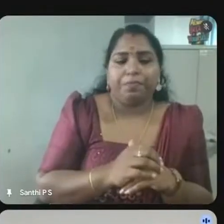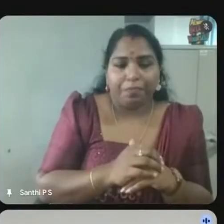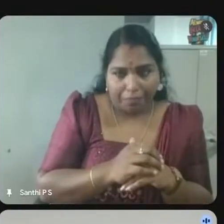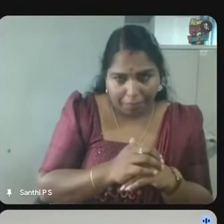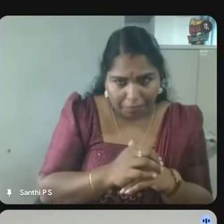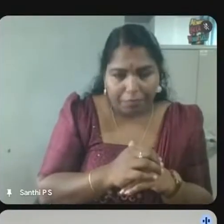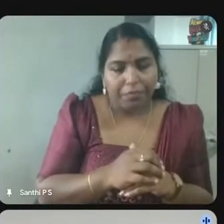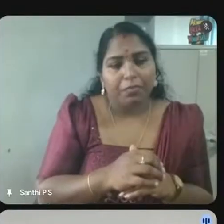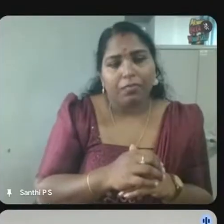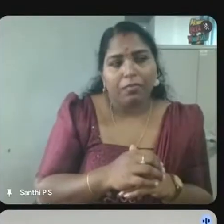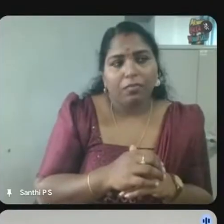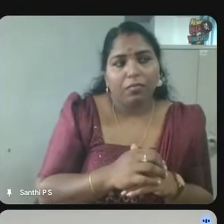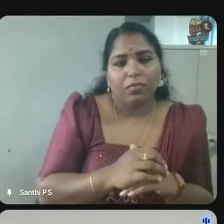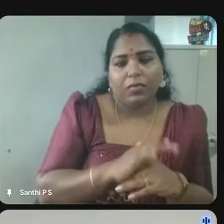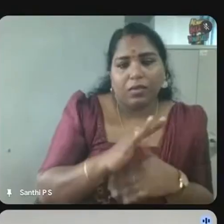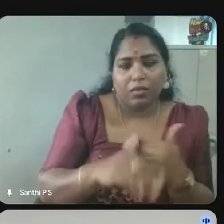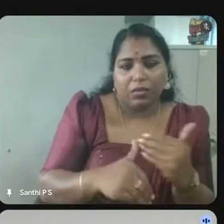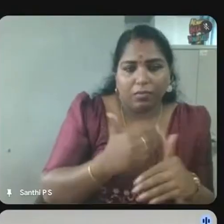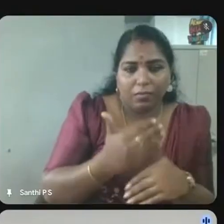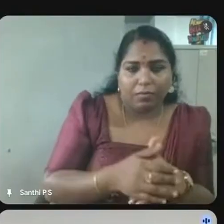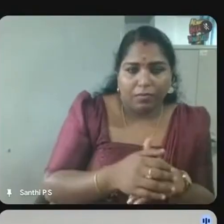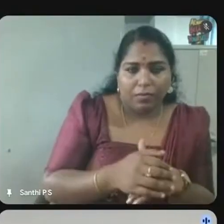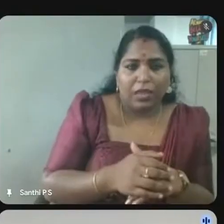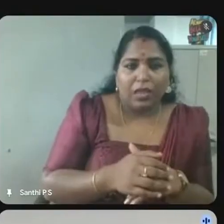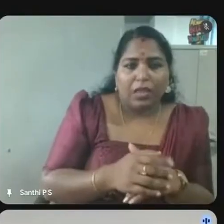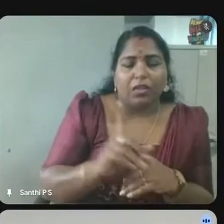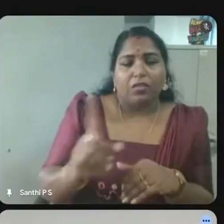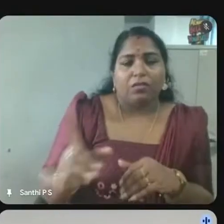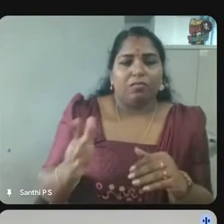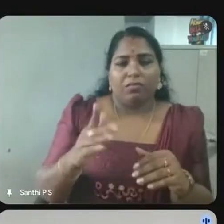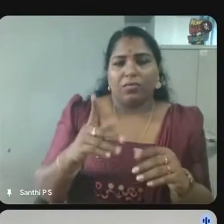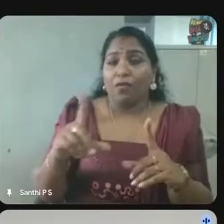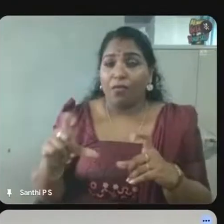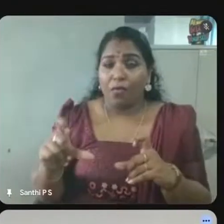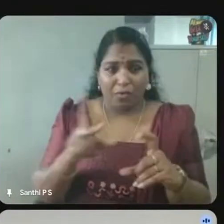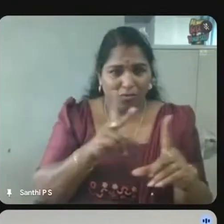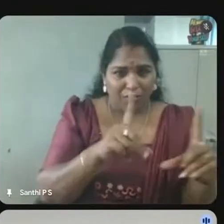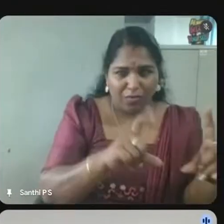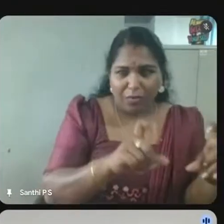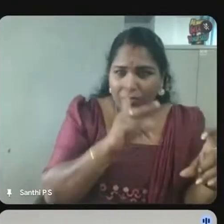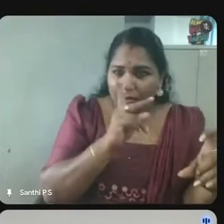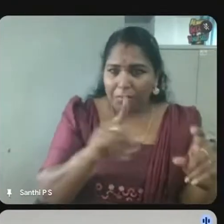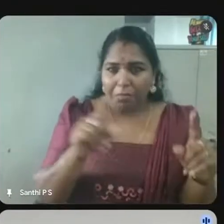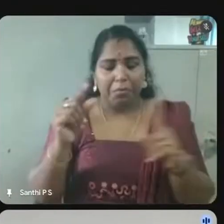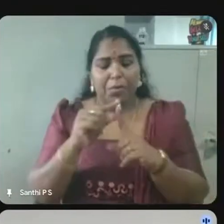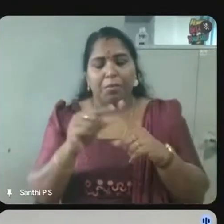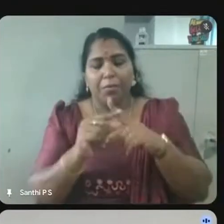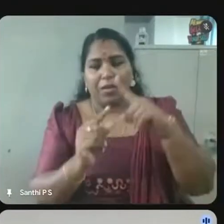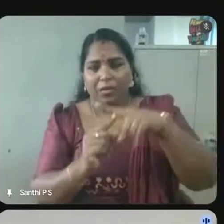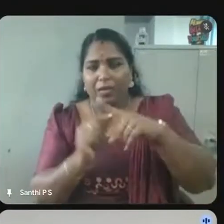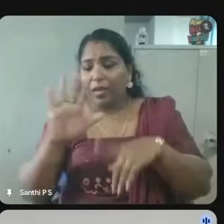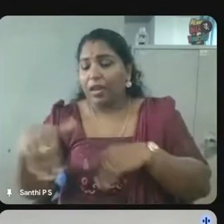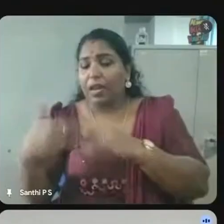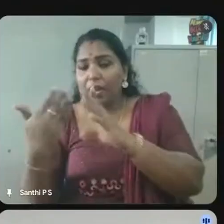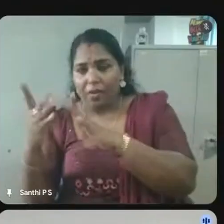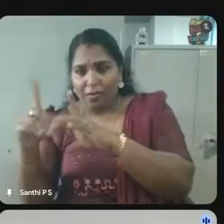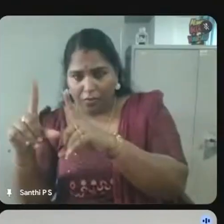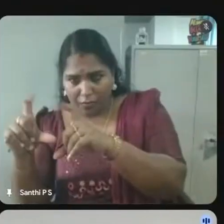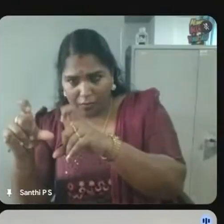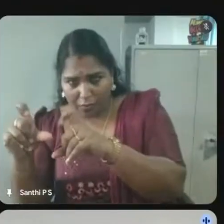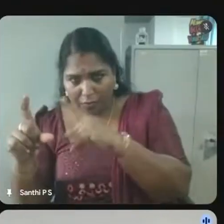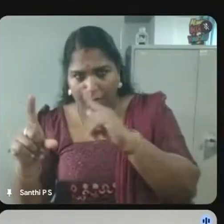പറ്റും എന്നുള്ളതാണ്. അപ്പൊ ഈ സൈഡിൽ കൊടുത്തിട്ടുള്ള 2 പിക്ചേഴ്സ് നിങ്ങൾ നോക്കുക. ലെഫ്റ്റ് സൈഡിൽ കൊടുത്ത പിക്ചേഴ്സ് ഓരോന്നിന്റെ ജസ്റ്റ് കാണിക്കാനാണ്.